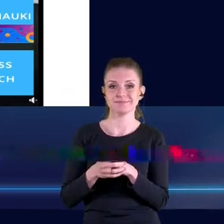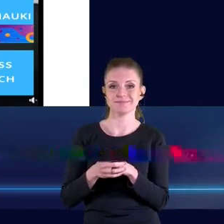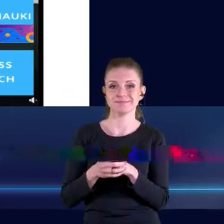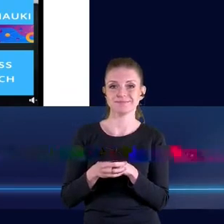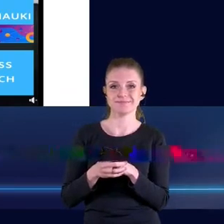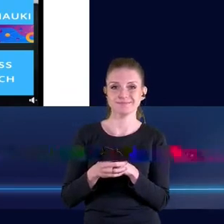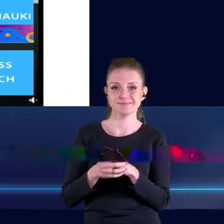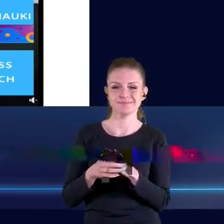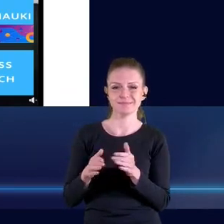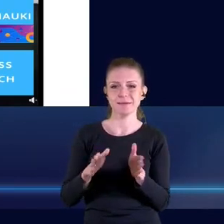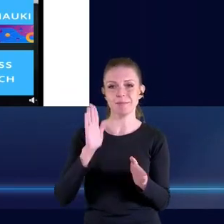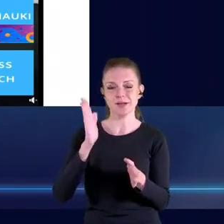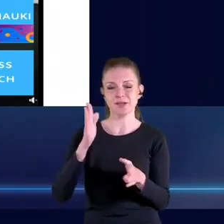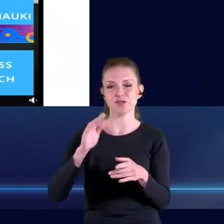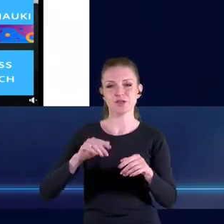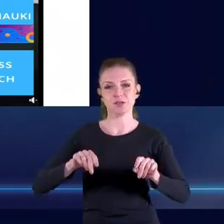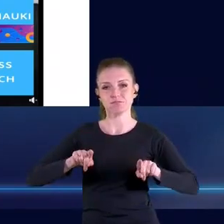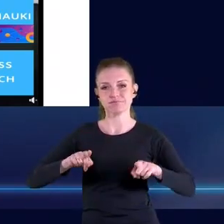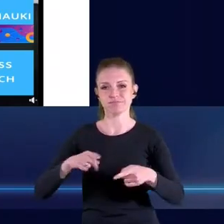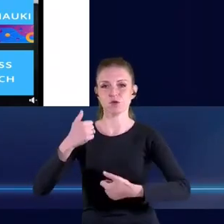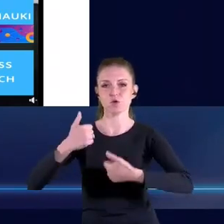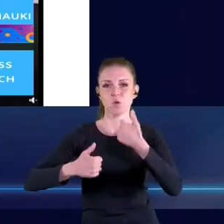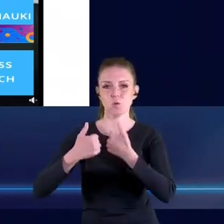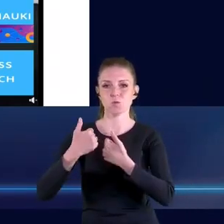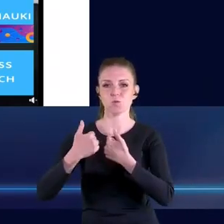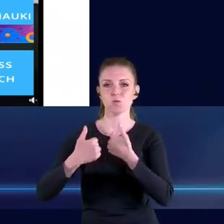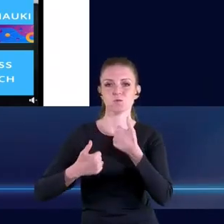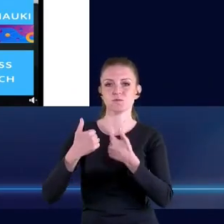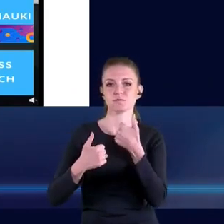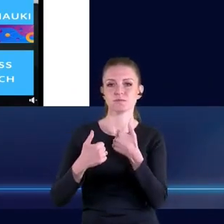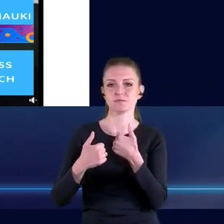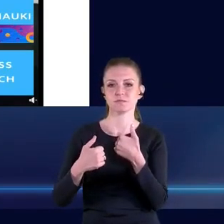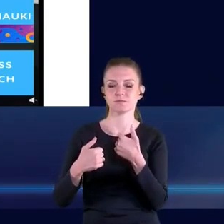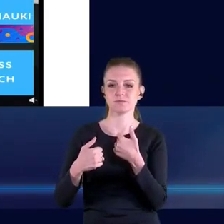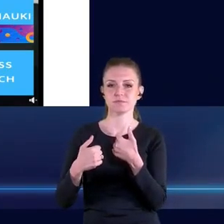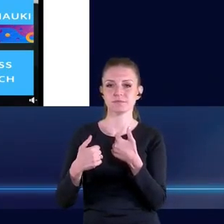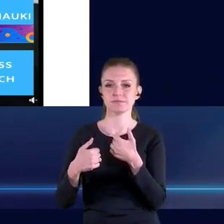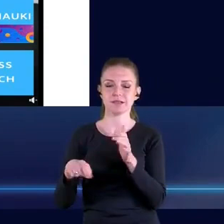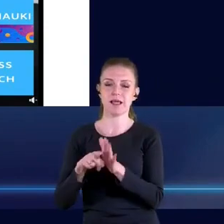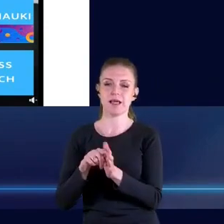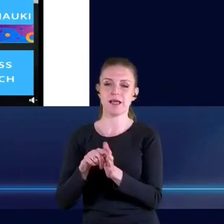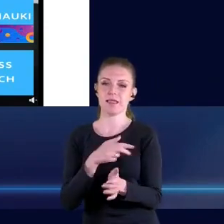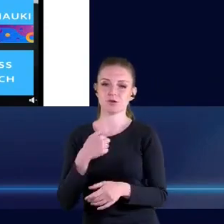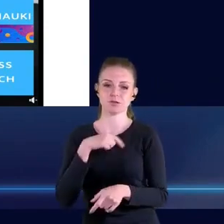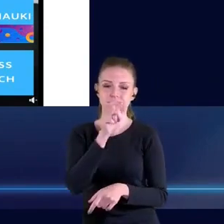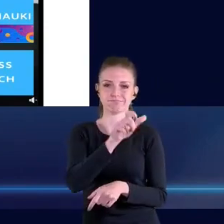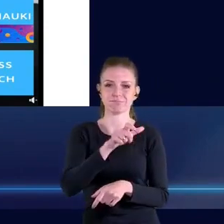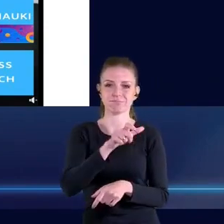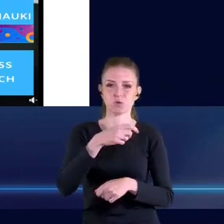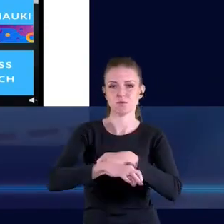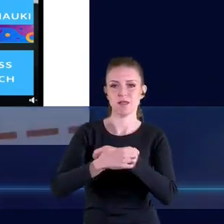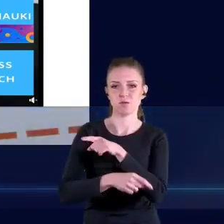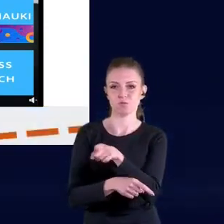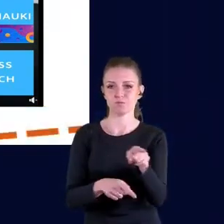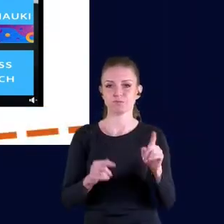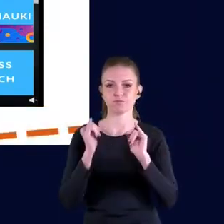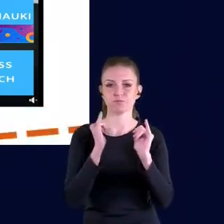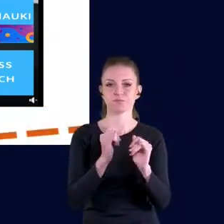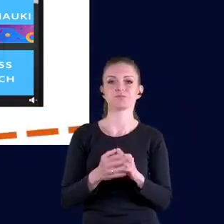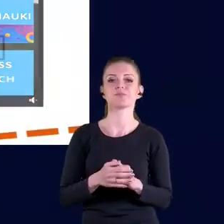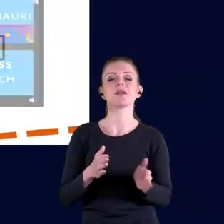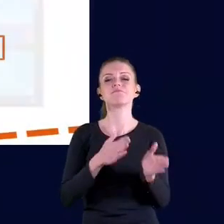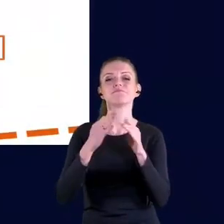round karę konkursie kierowanym również za naszych absolwentów Bardzo proszę was